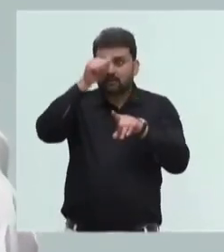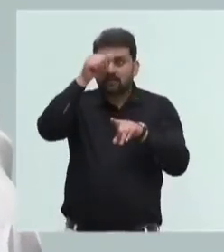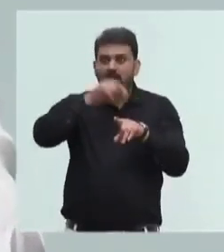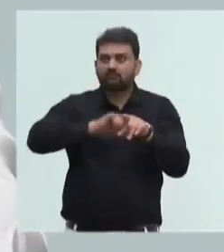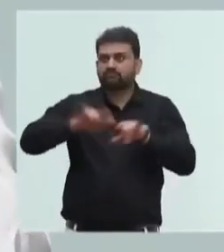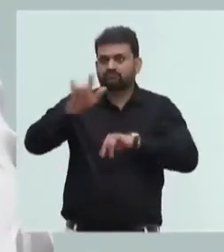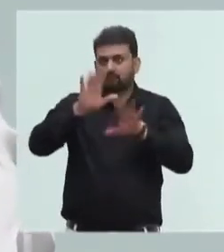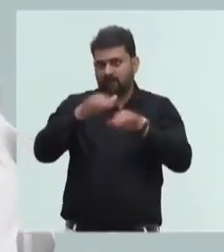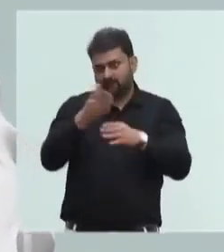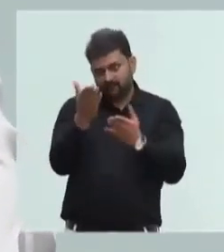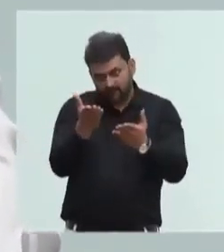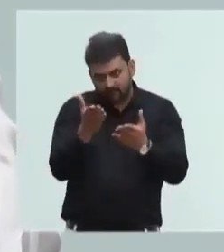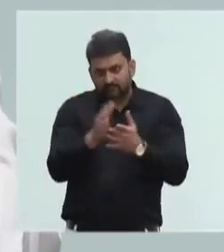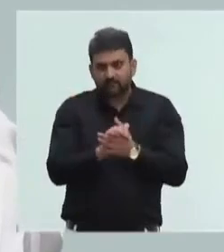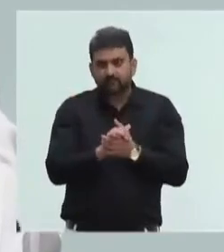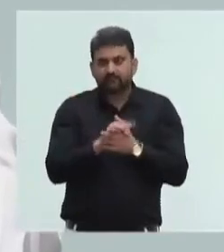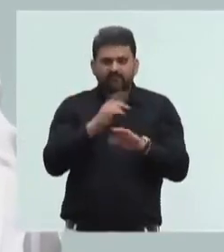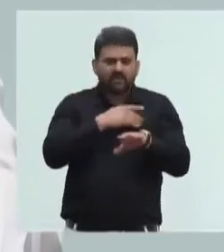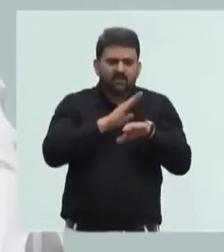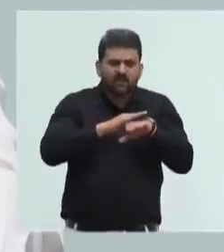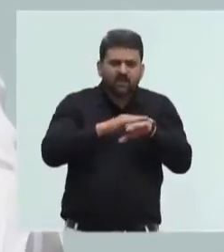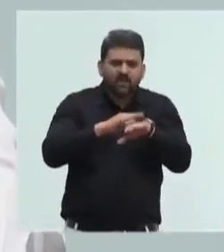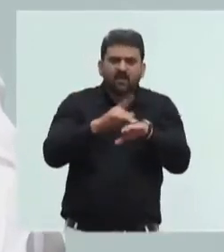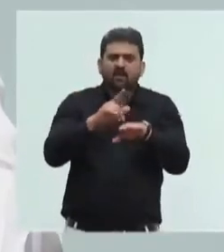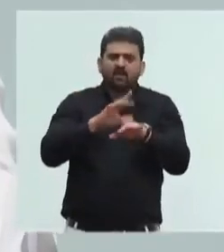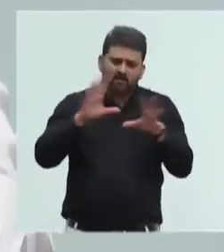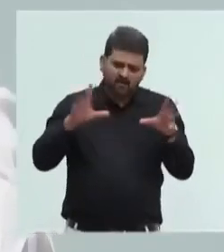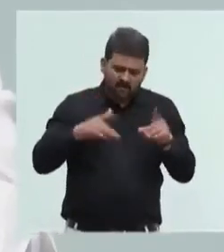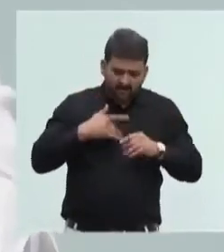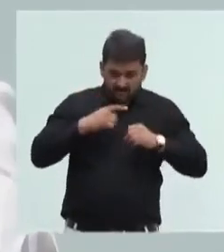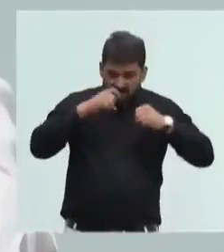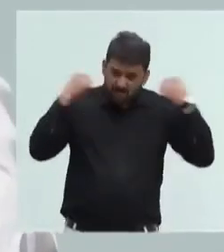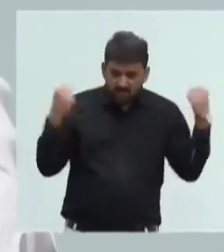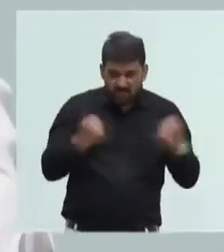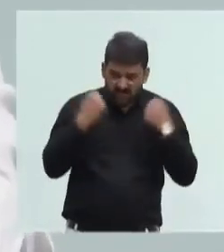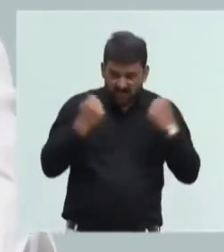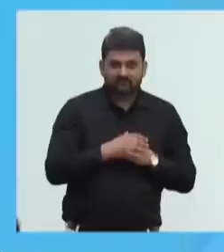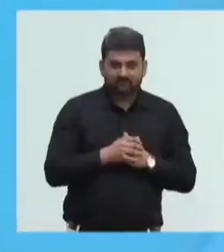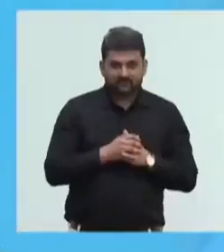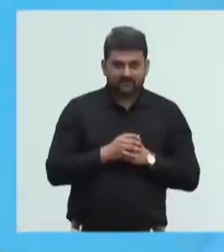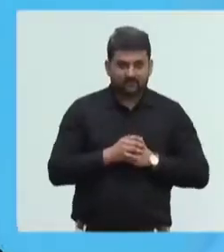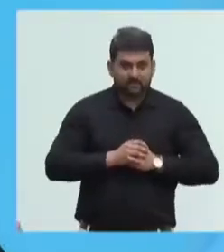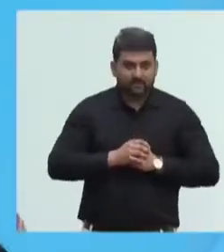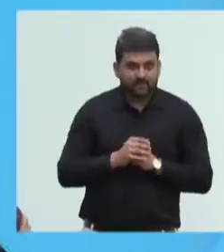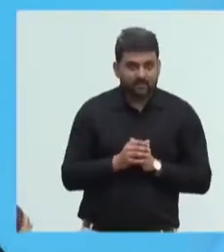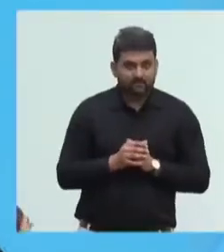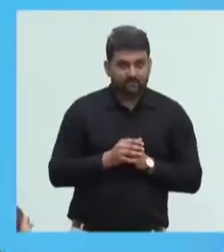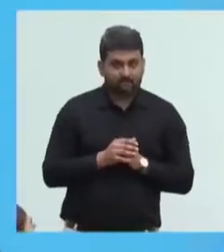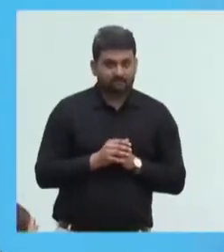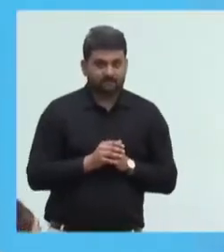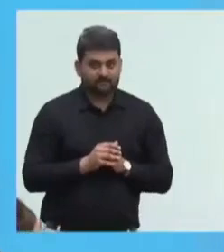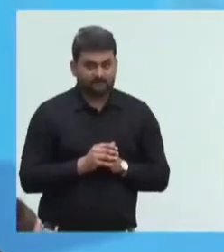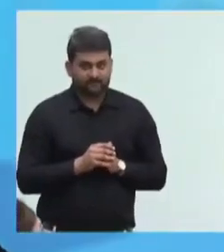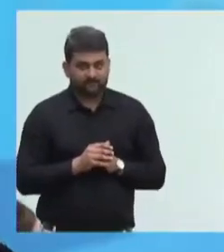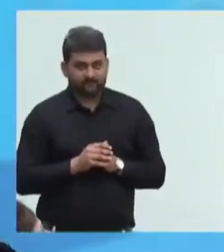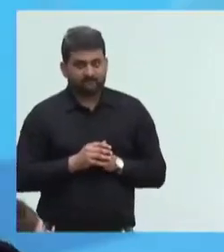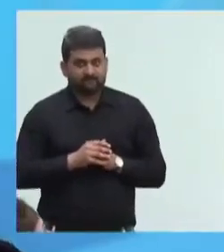ऊंचा किया इस चीजों को आत्मसात करने में आपको मेहनत कितनी पड़ती थी मुझे बहुत